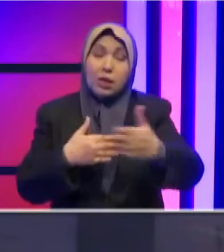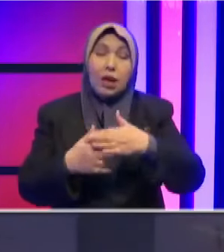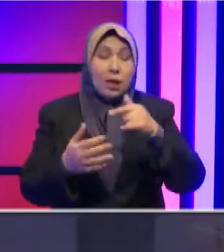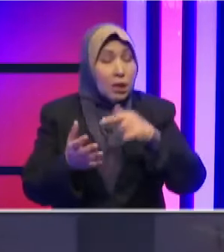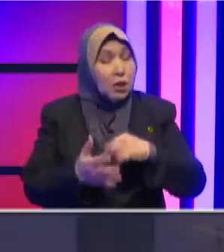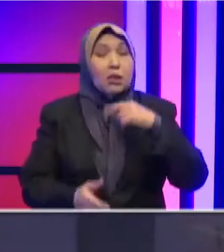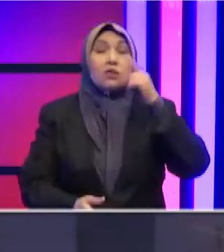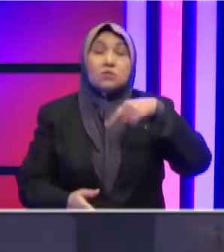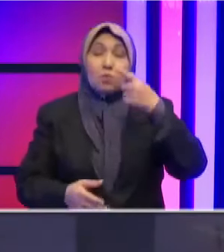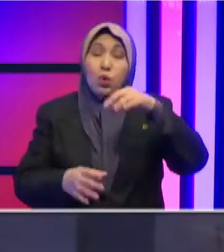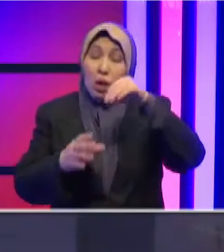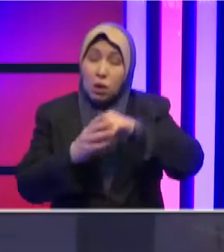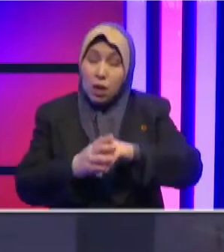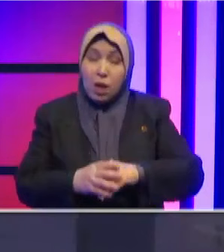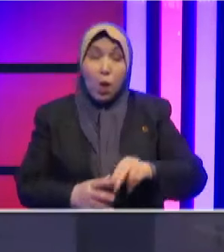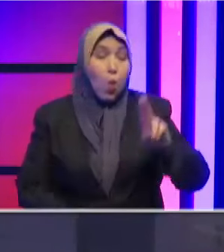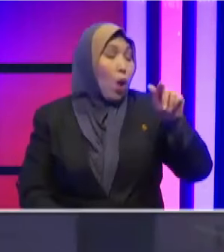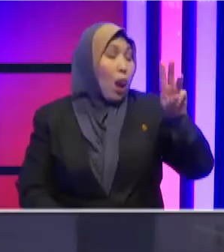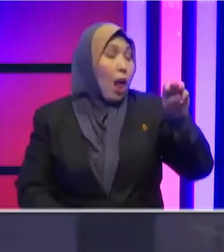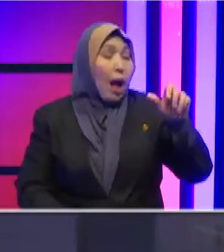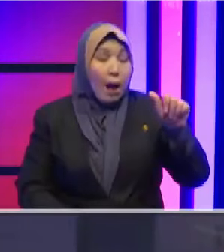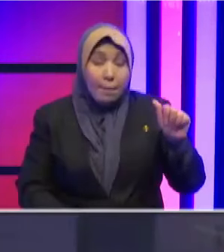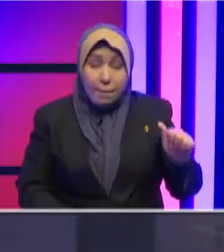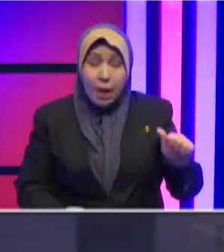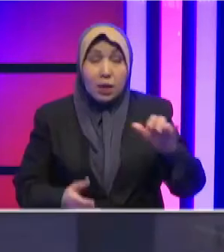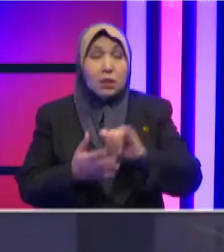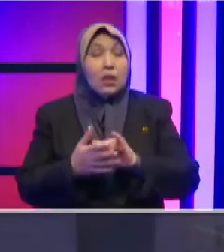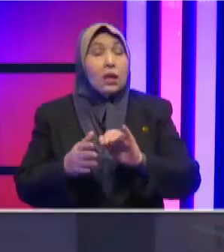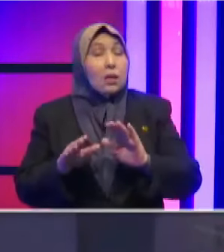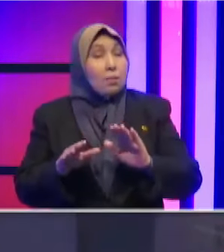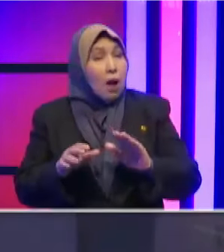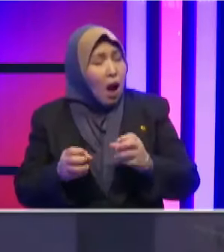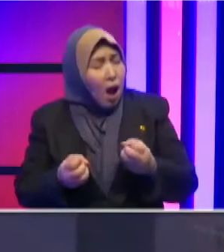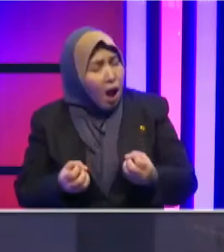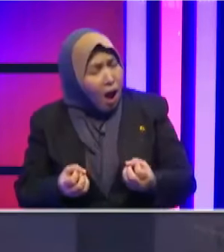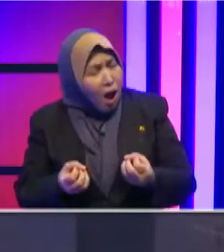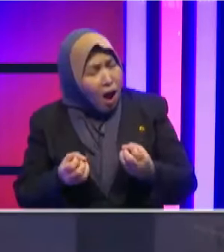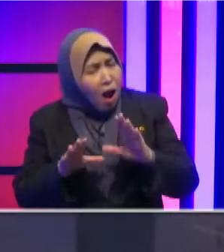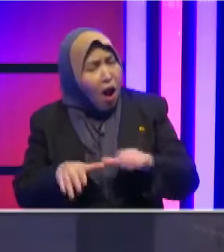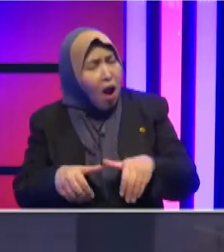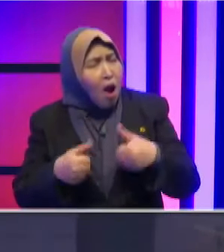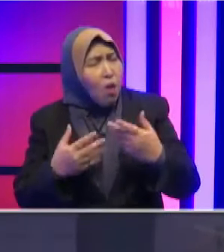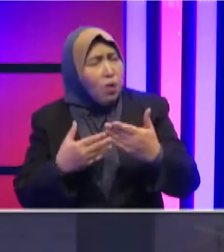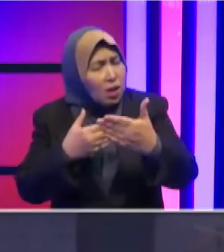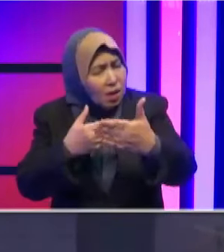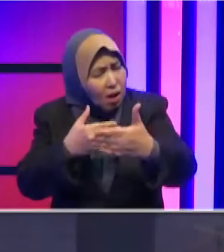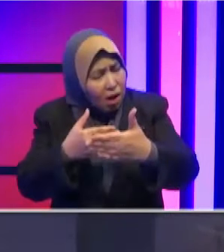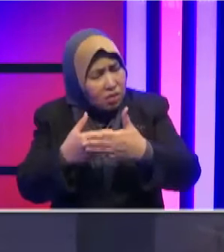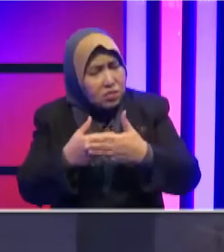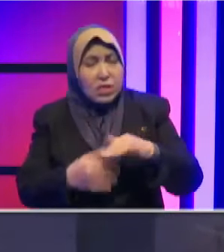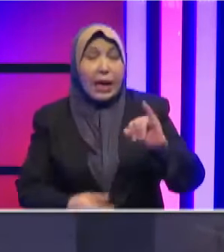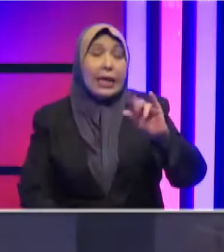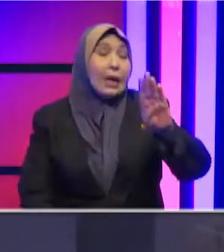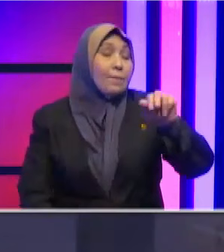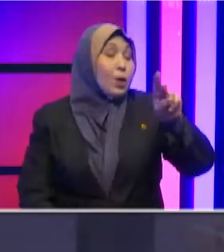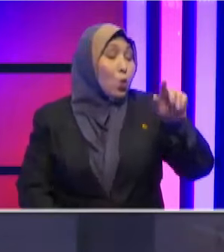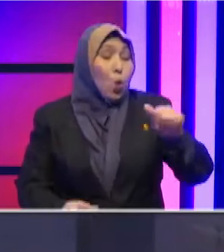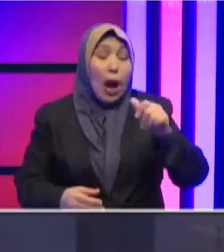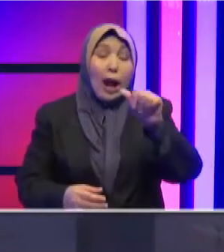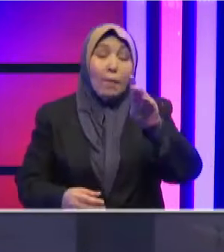yang disebutkan oleh para ulama mufassirin berat betah pola Mal dekatnya itu Ibnu Abbas pernah menciptakan